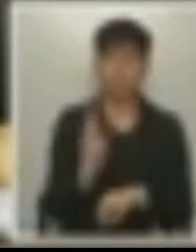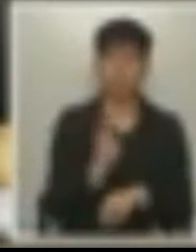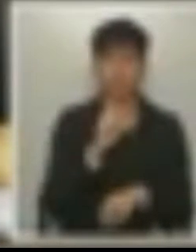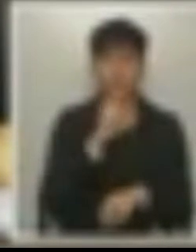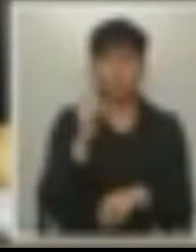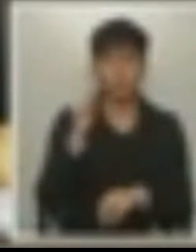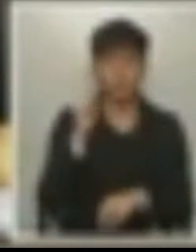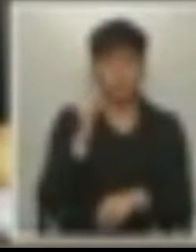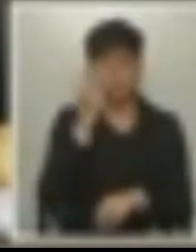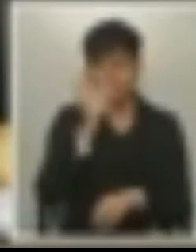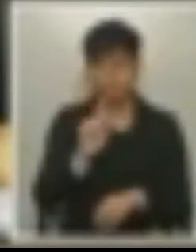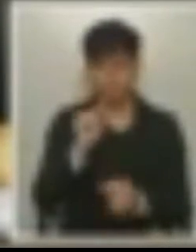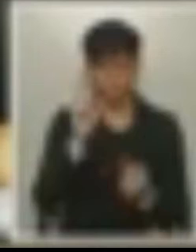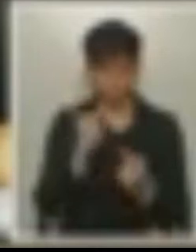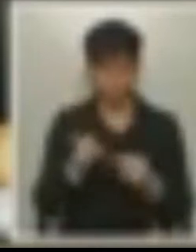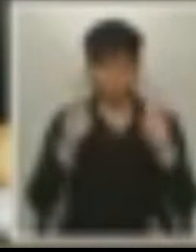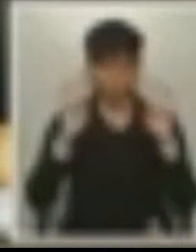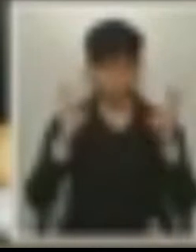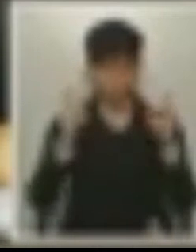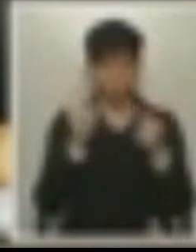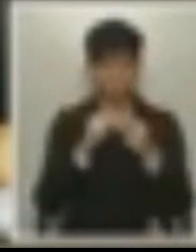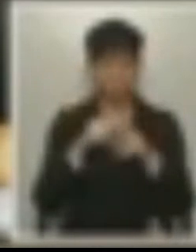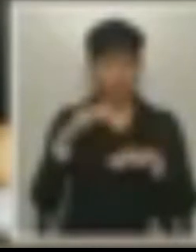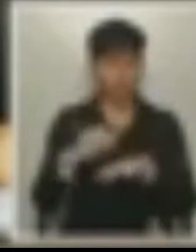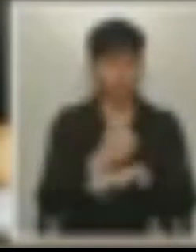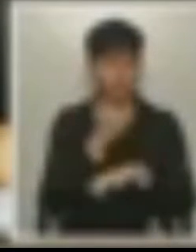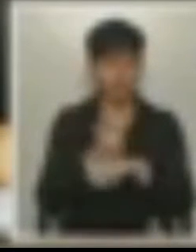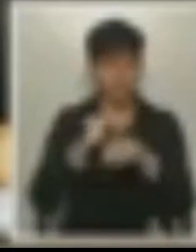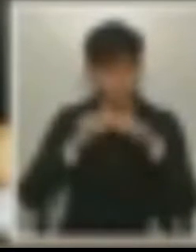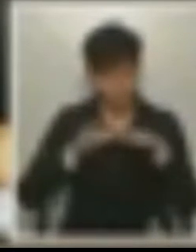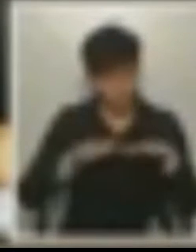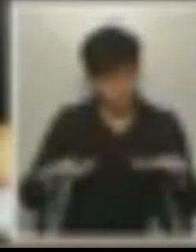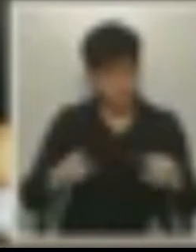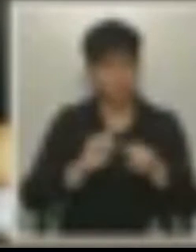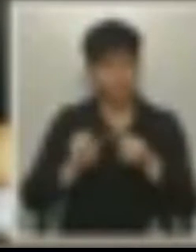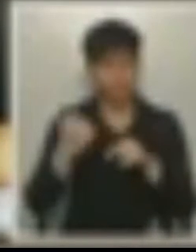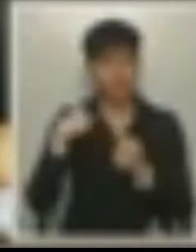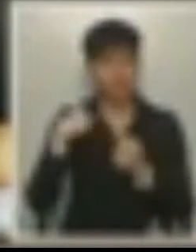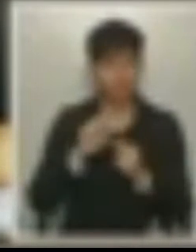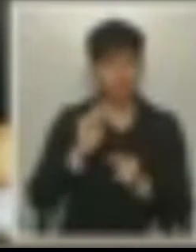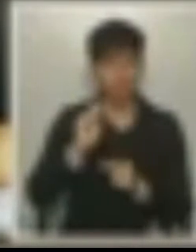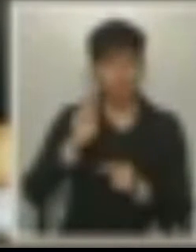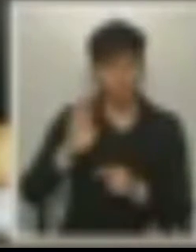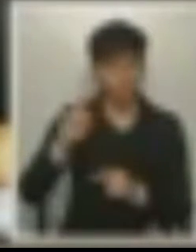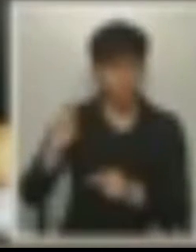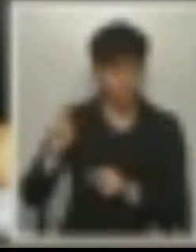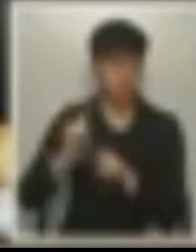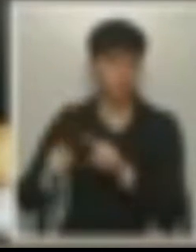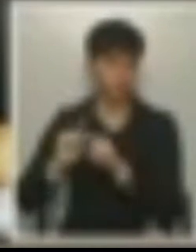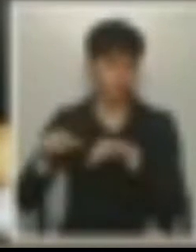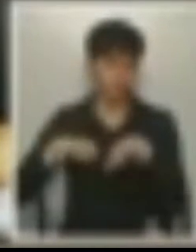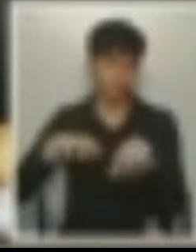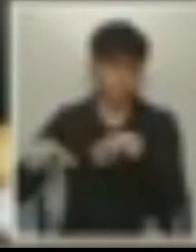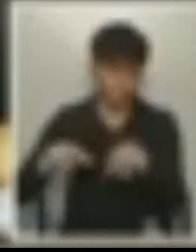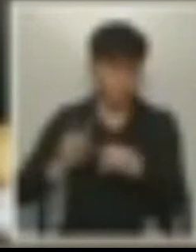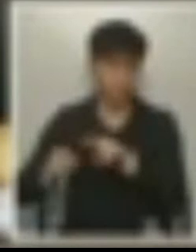างยิ่งเรื่องของการกระจายอำนาจนะครับเรื่องของการปกครองส่วนท้องถิ่นซึ่งเป็นงานที่ตอนนี้เข้าใจว่าตัวท่